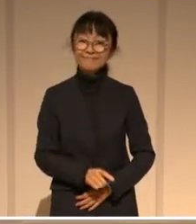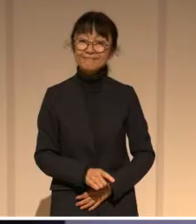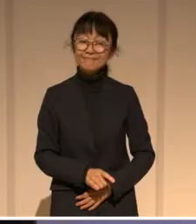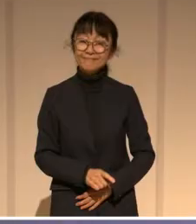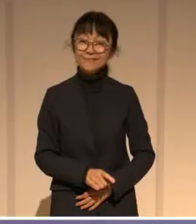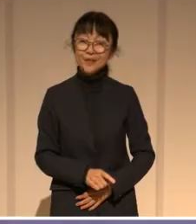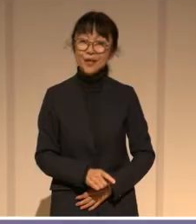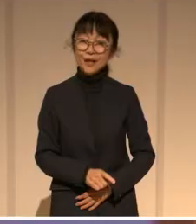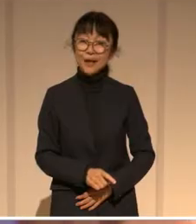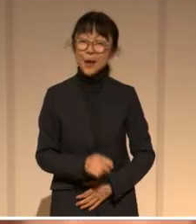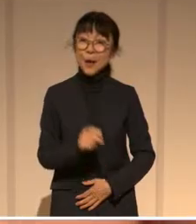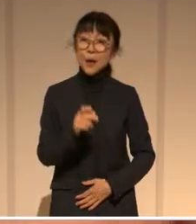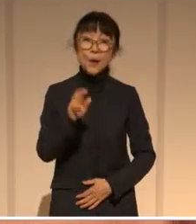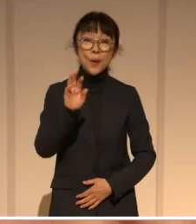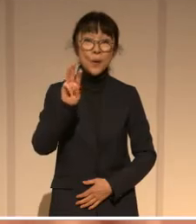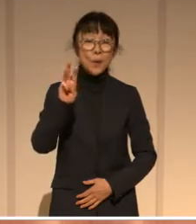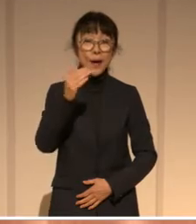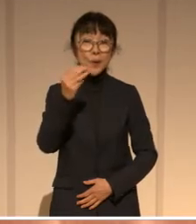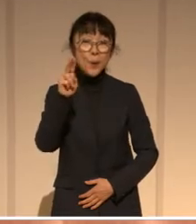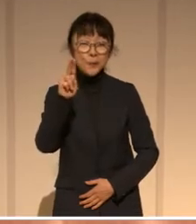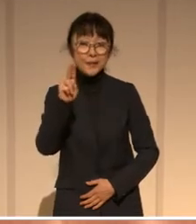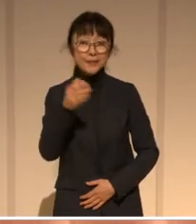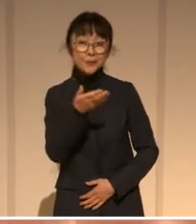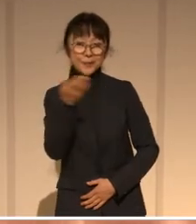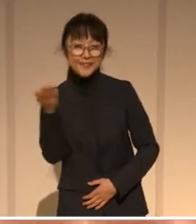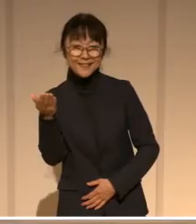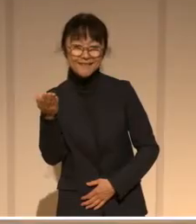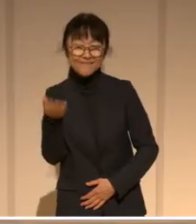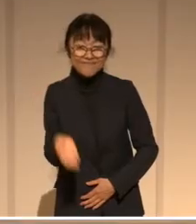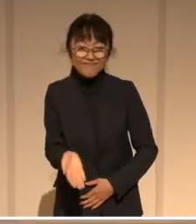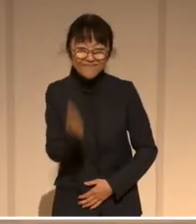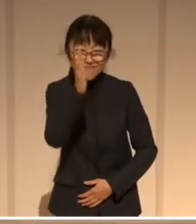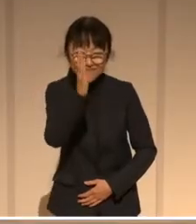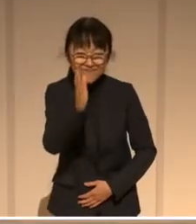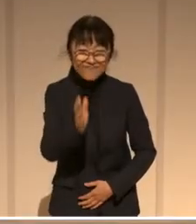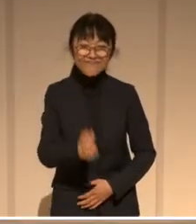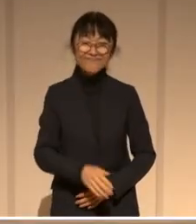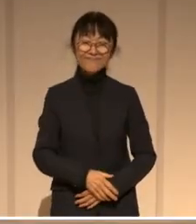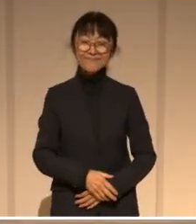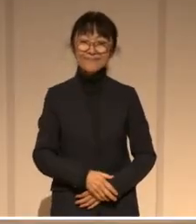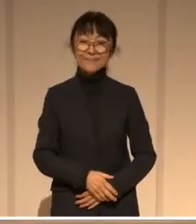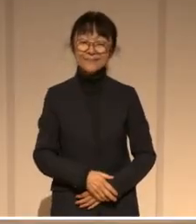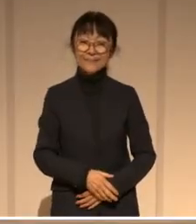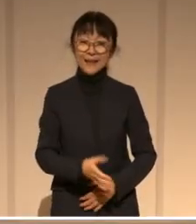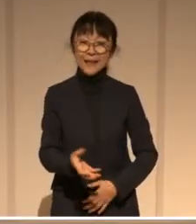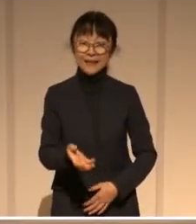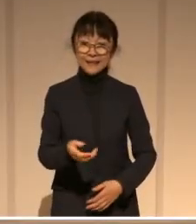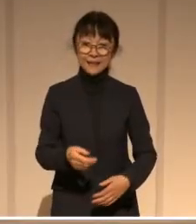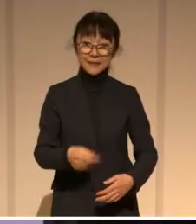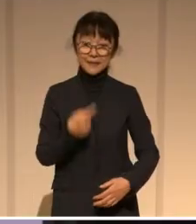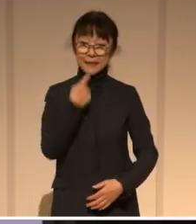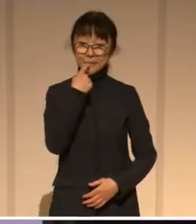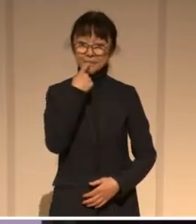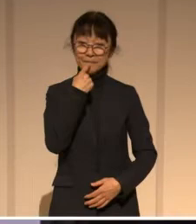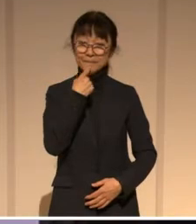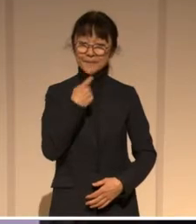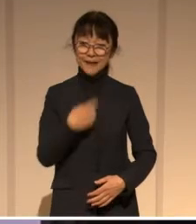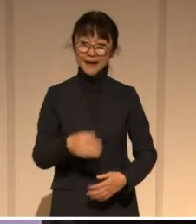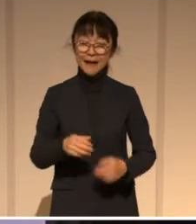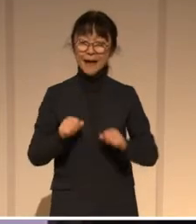を2人目はは53はいさあどうでしょやばい手汗がちょっとヤバいー